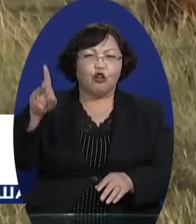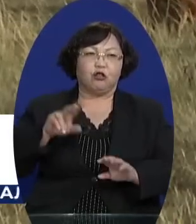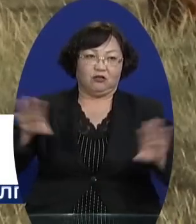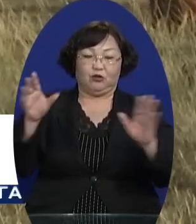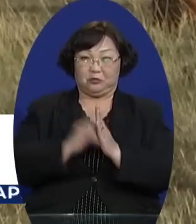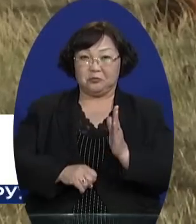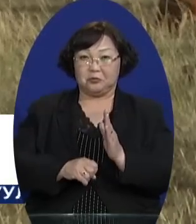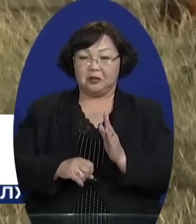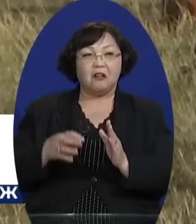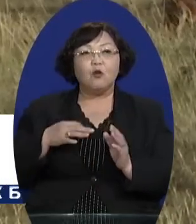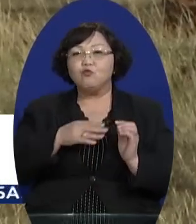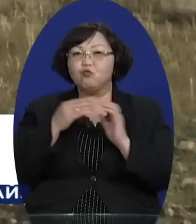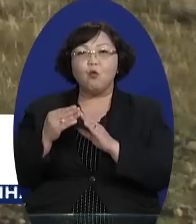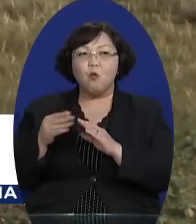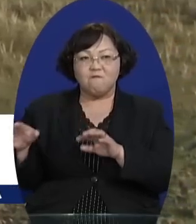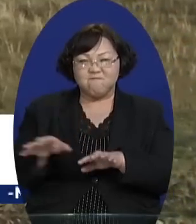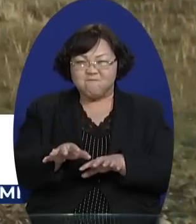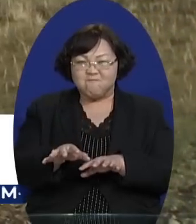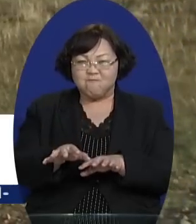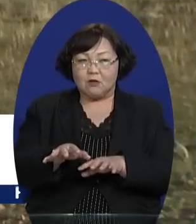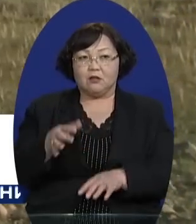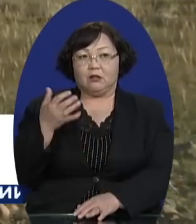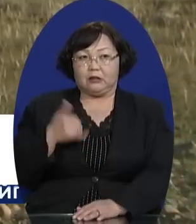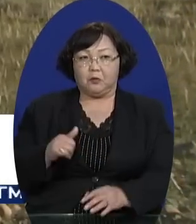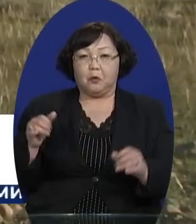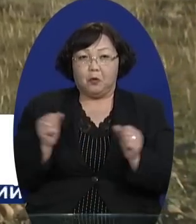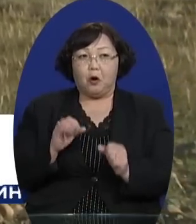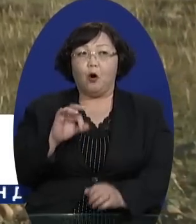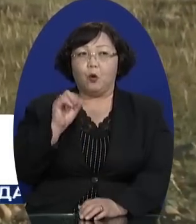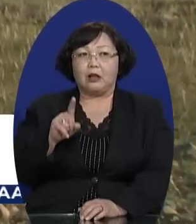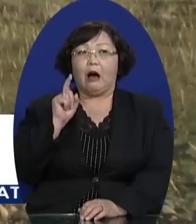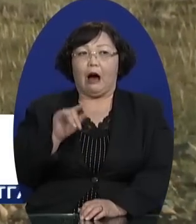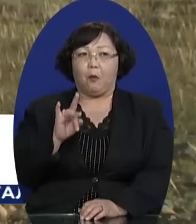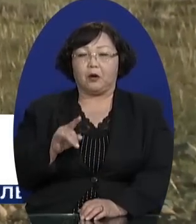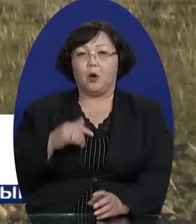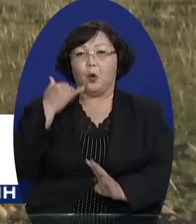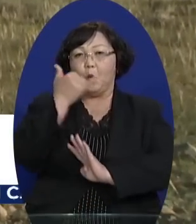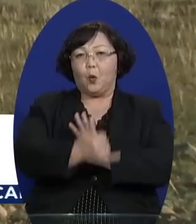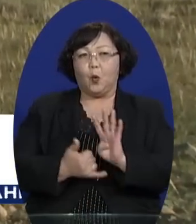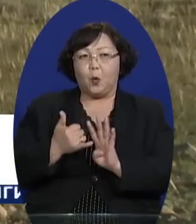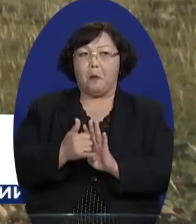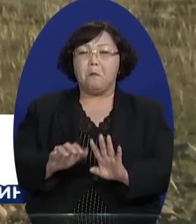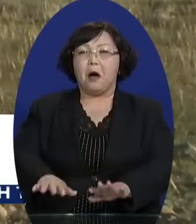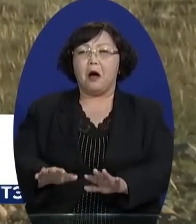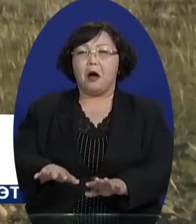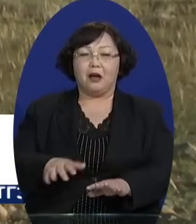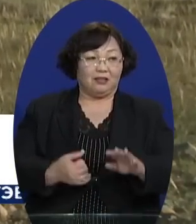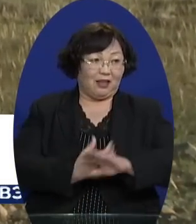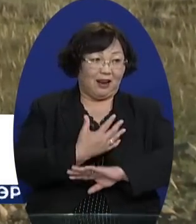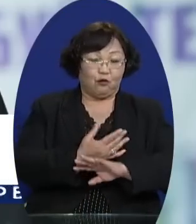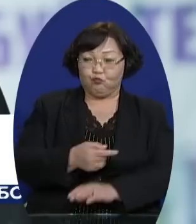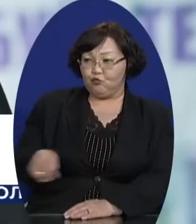даац хэтэрч малчдын нутаг авчигдах болсноор зарим нь өвлж хаваржанда буур сэлэхгүй үйлрэл үнжиж тарайланчдад төвх утх